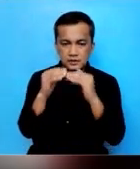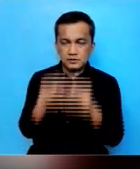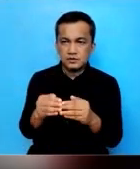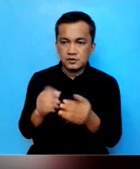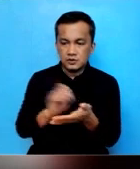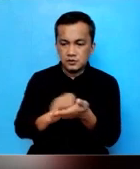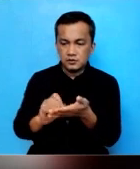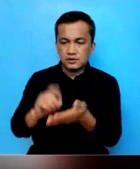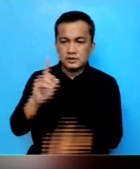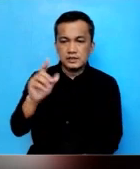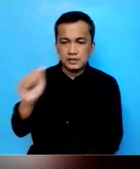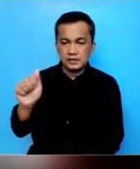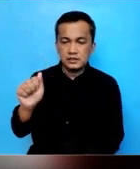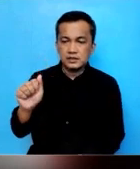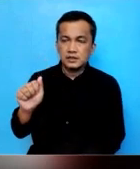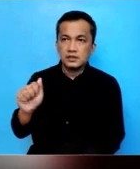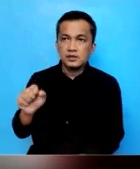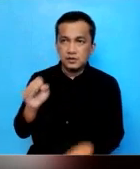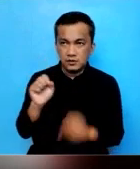Agriculture na kung po pwede,